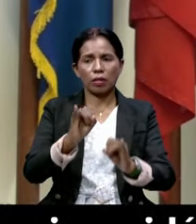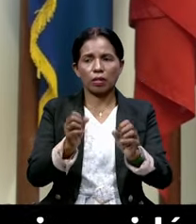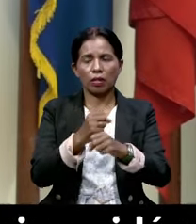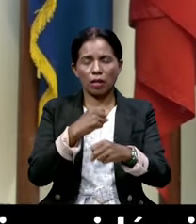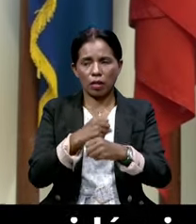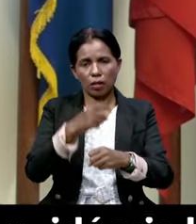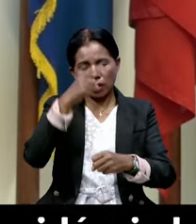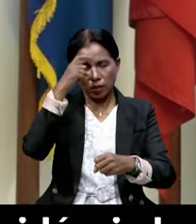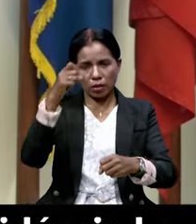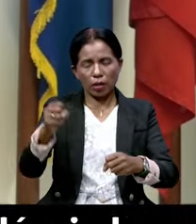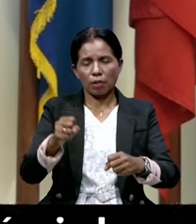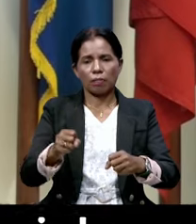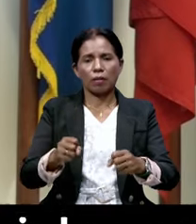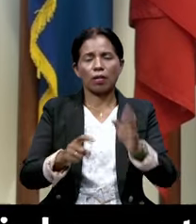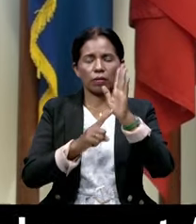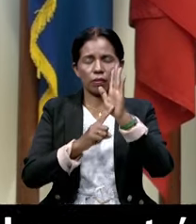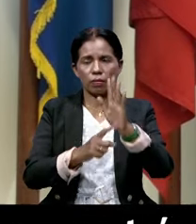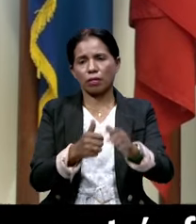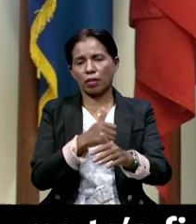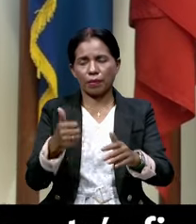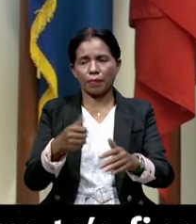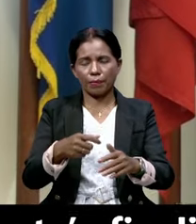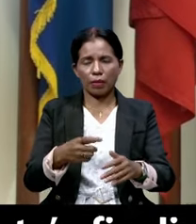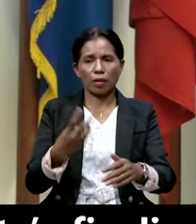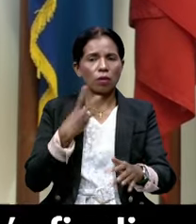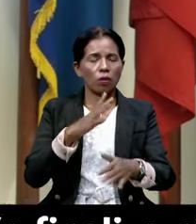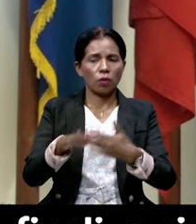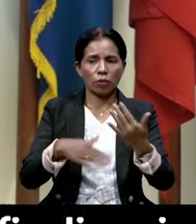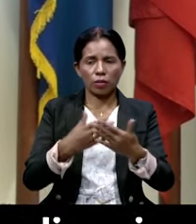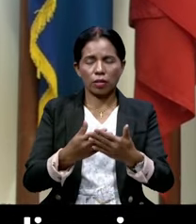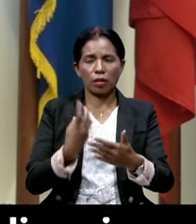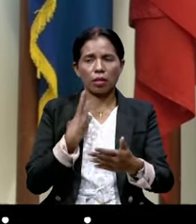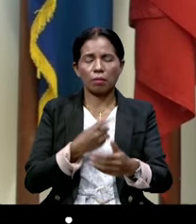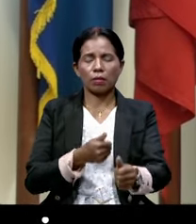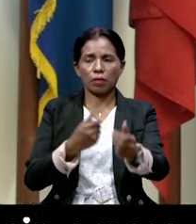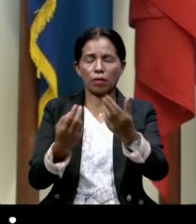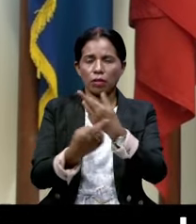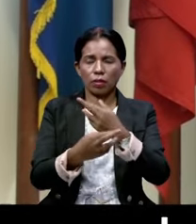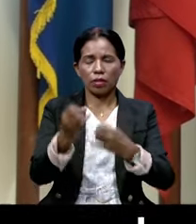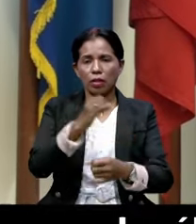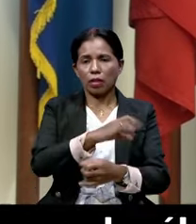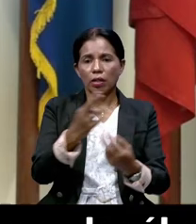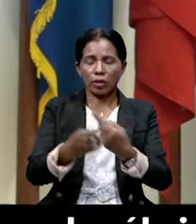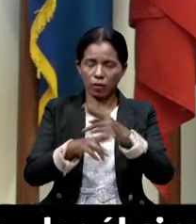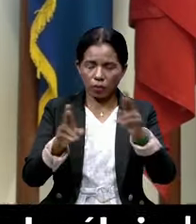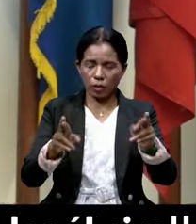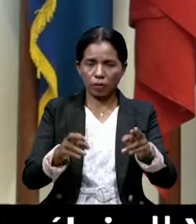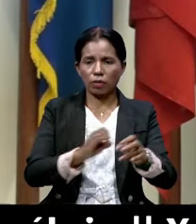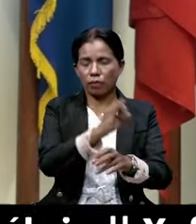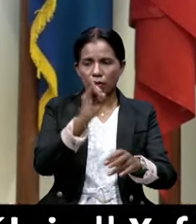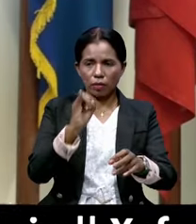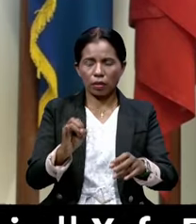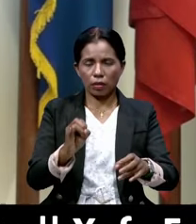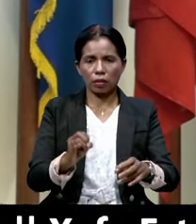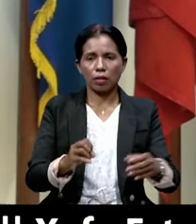balu. Tapi ida mayoria kami detekta struktur kami hasil investigasi ini, ida bahuin organisado